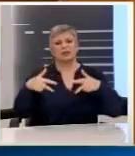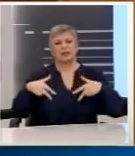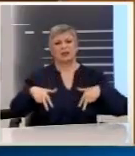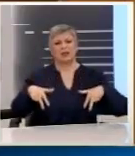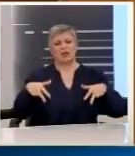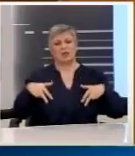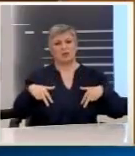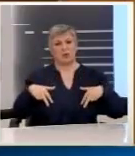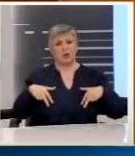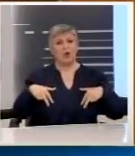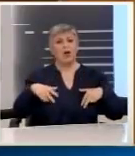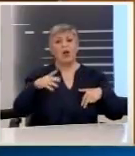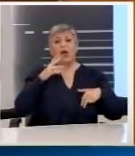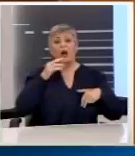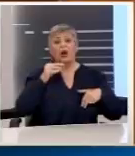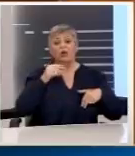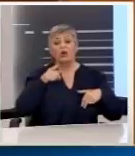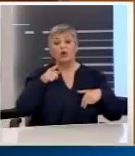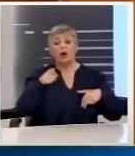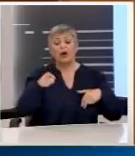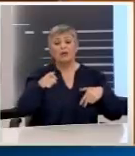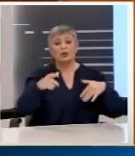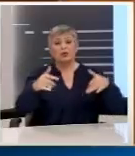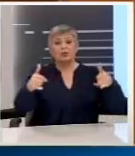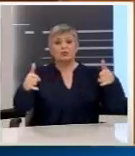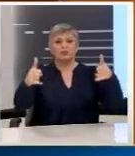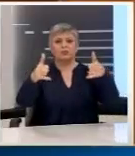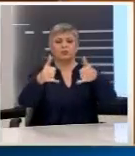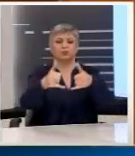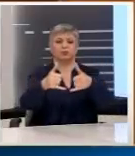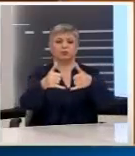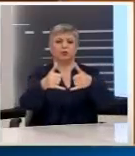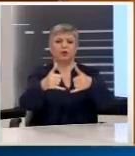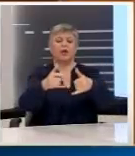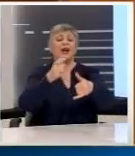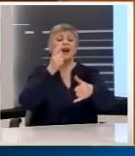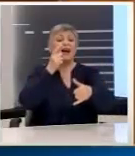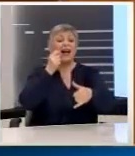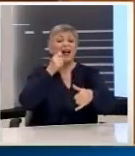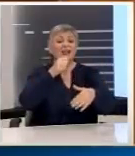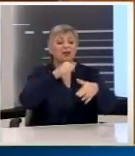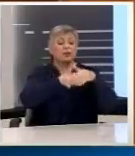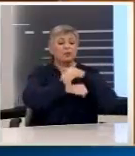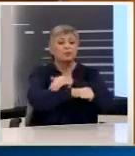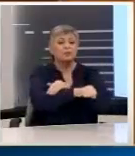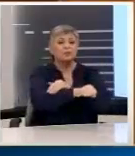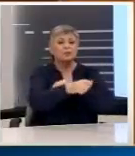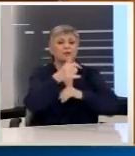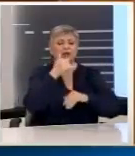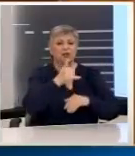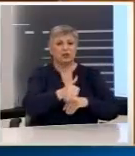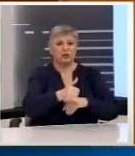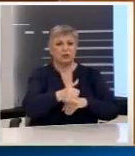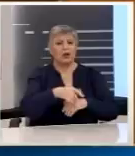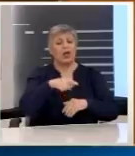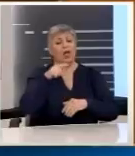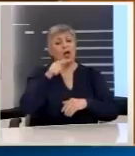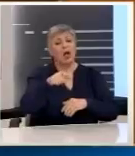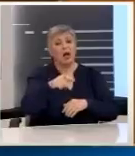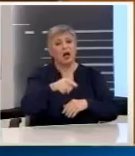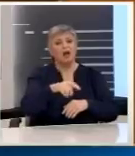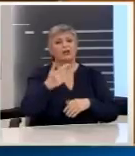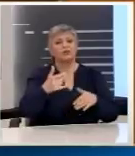έναν κατάδικο, ο οποίος έσπευσε να τον βρει, να επικοινωνήσει μαζί του